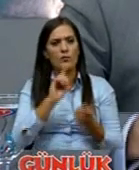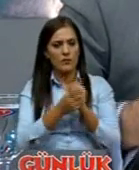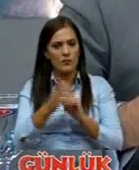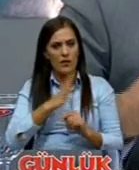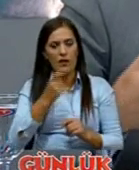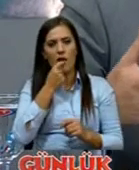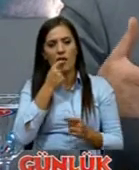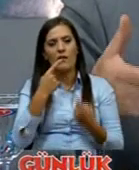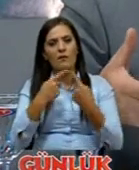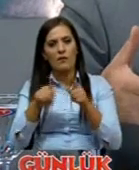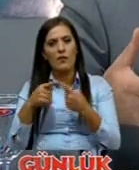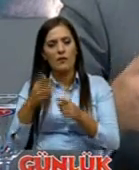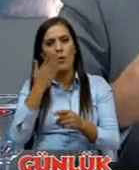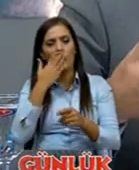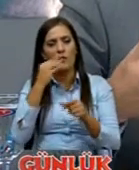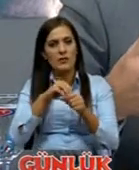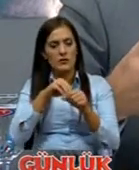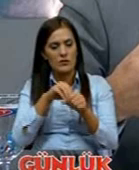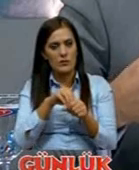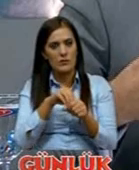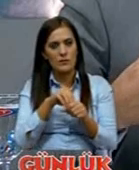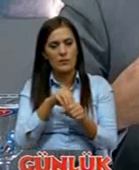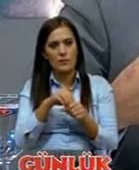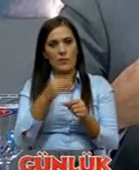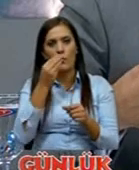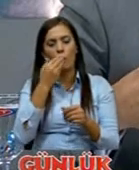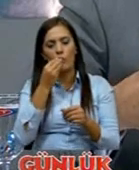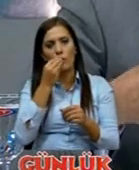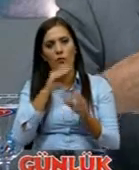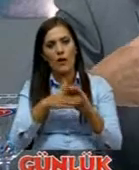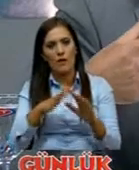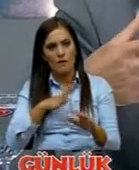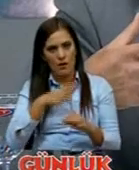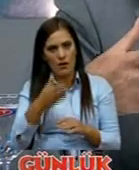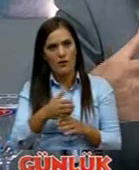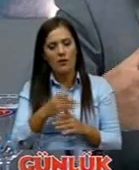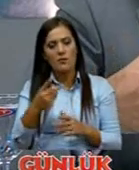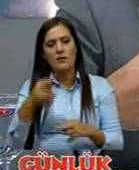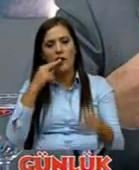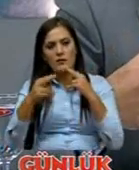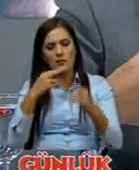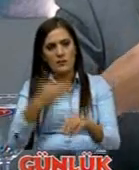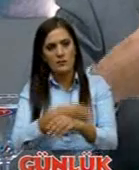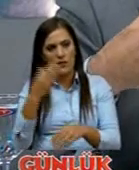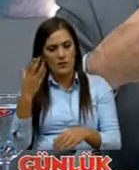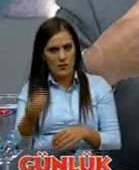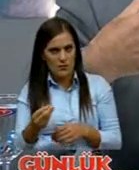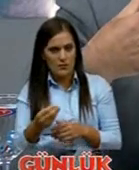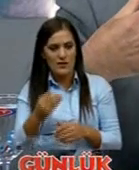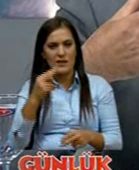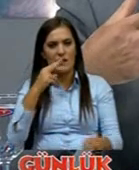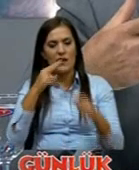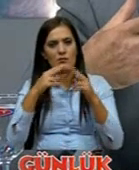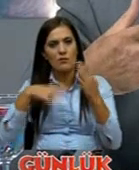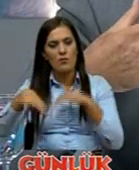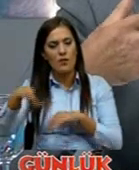okullarımız var. Ankara'da değişik okulların içerisinde mutfaklar var. Yani işte restoranta hizmet edecek olan,